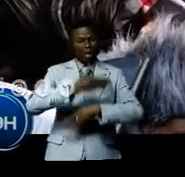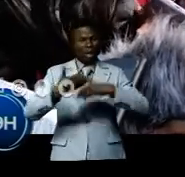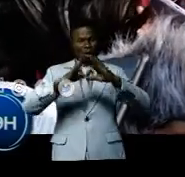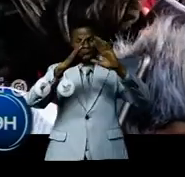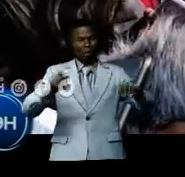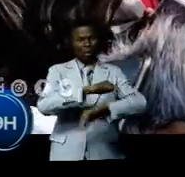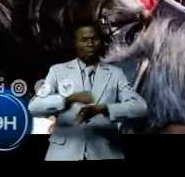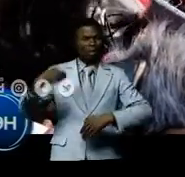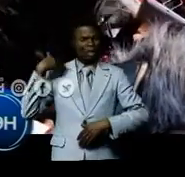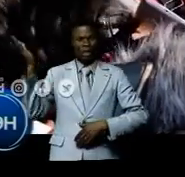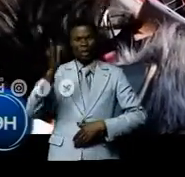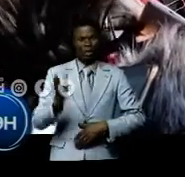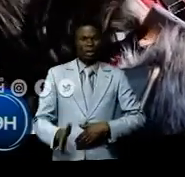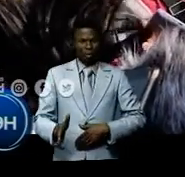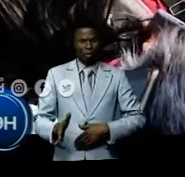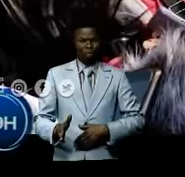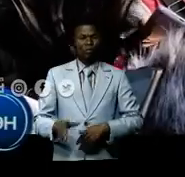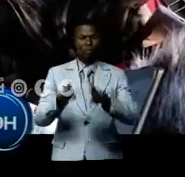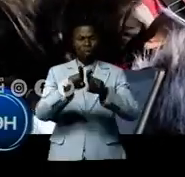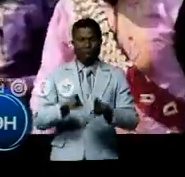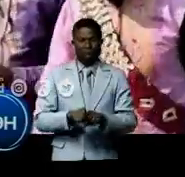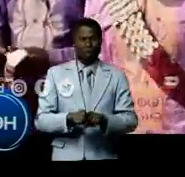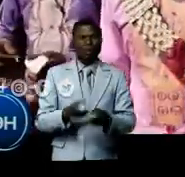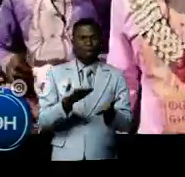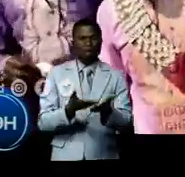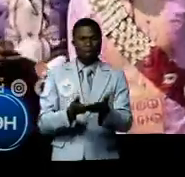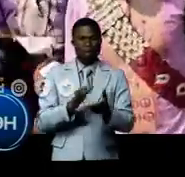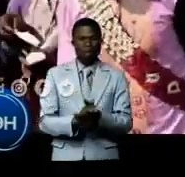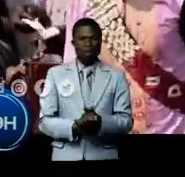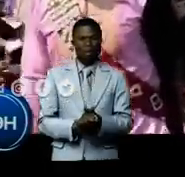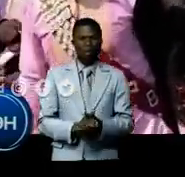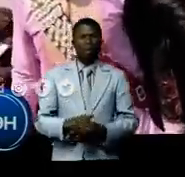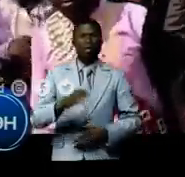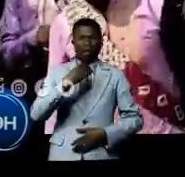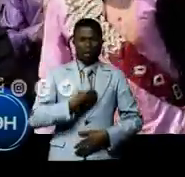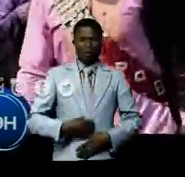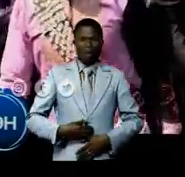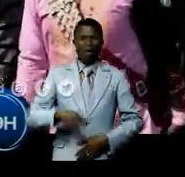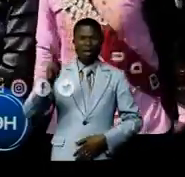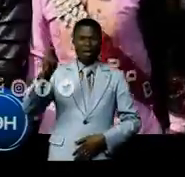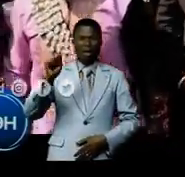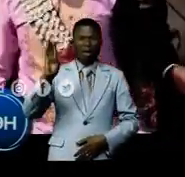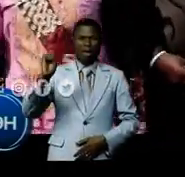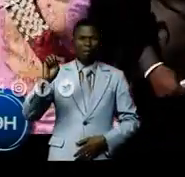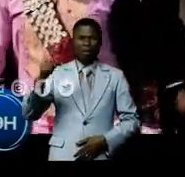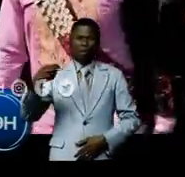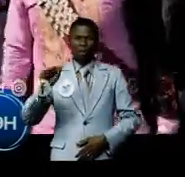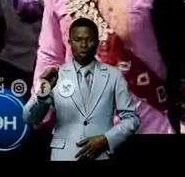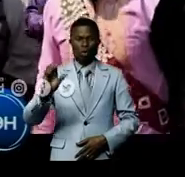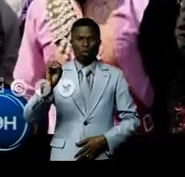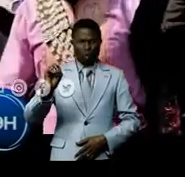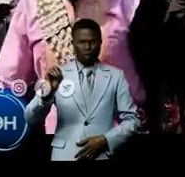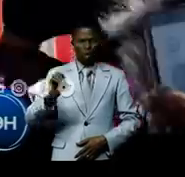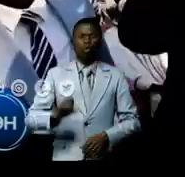bâtiments administratifs du secteur qui est notre. Maître Jim Afuta Kabongo mérite le nom du Munayala